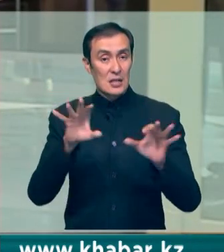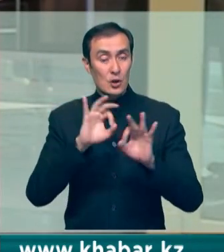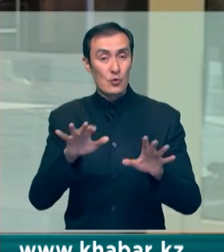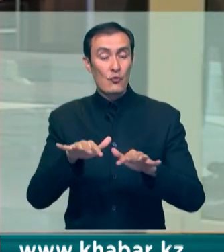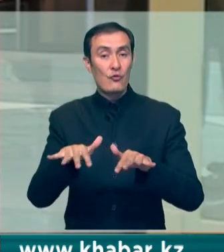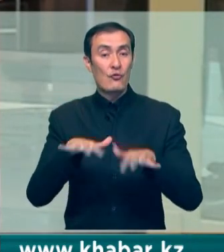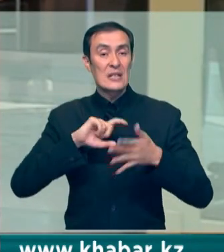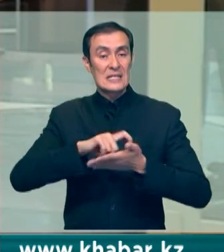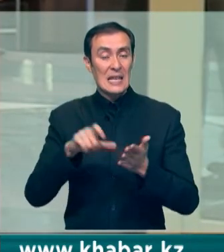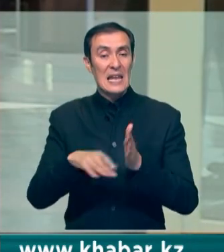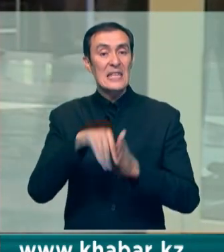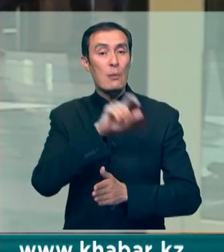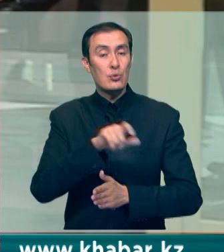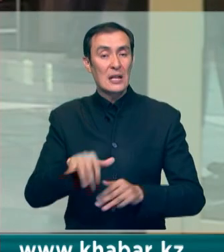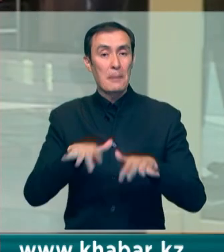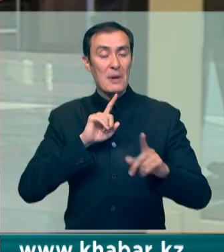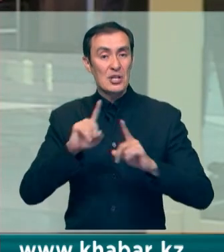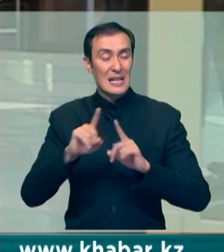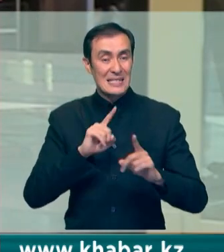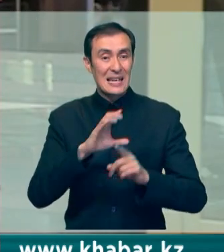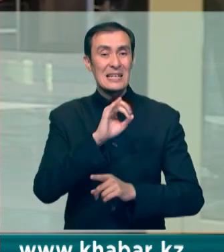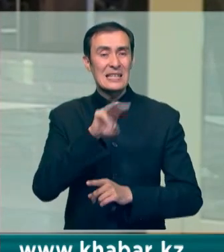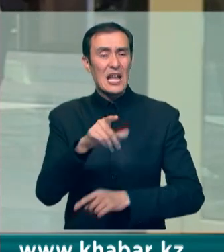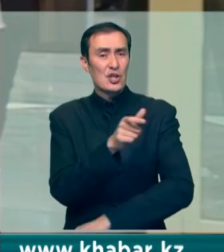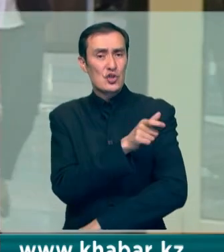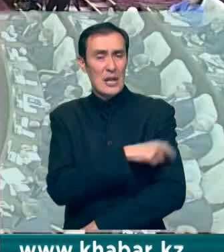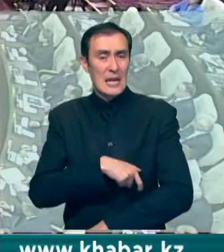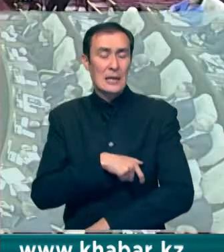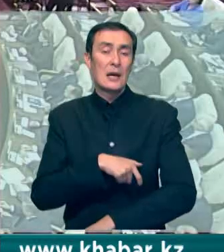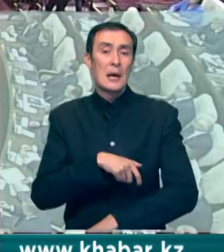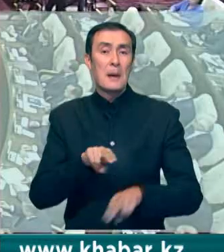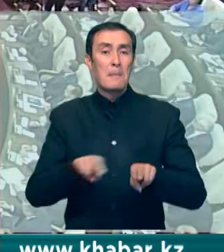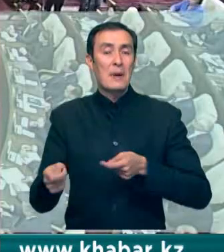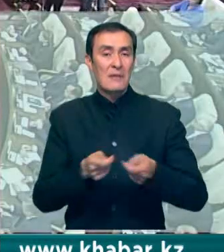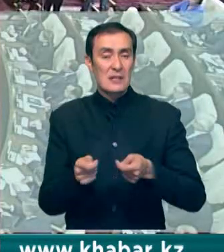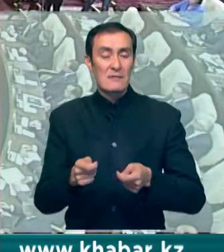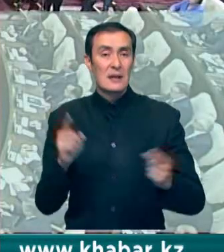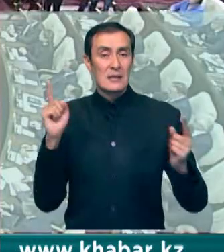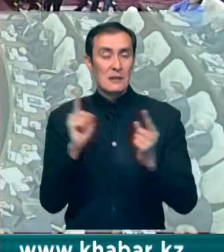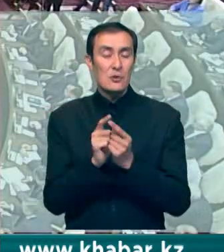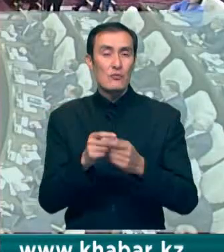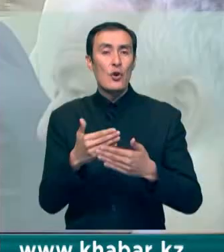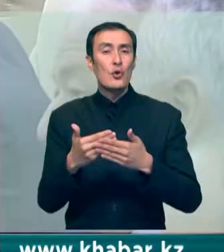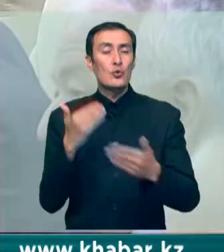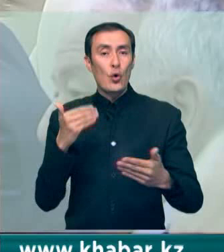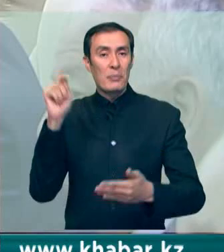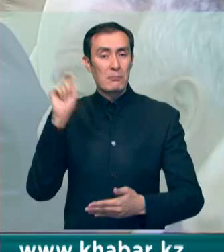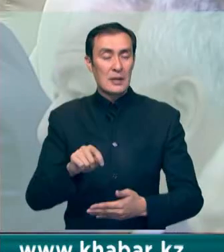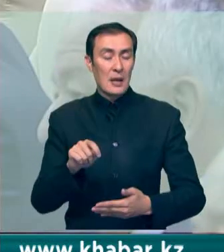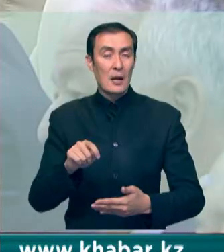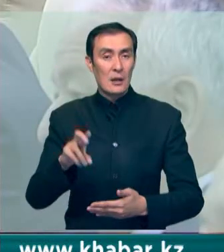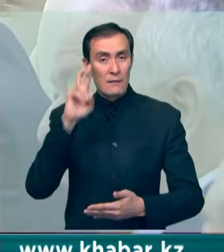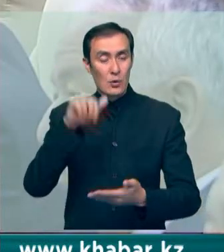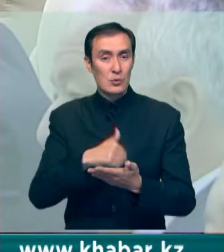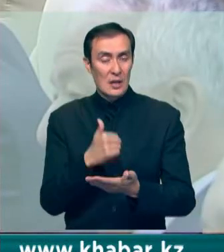зале заседания депутаты Мажилиса, Сената и члены правительства собирались задолго до прибытия главы государства.